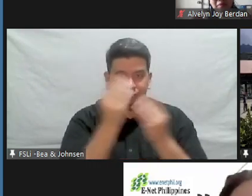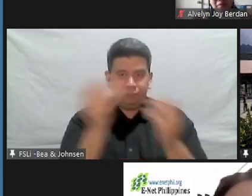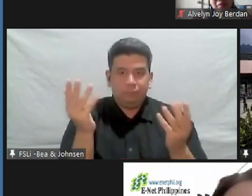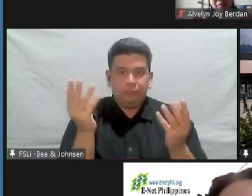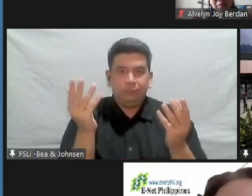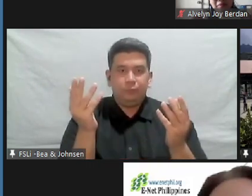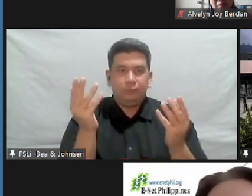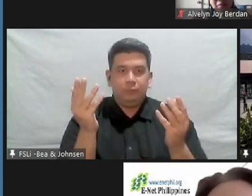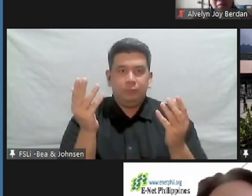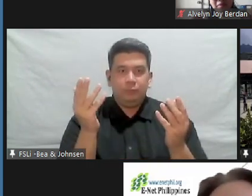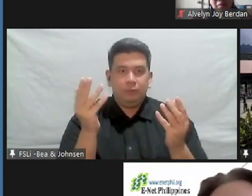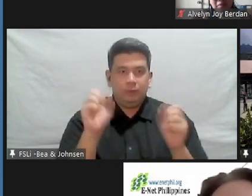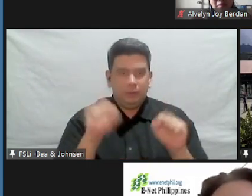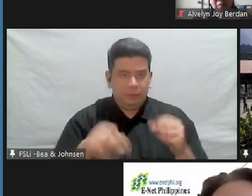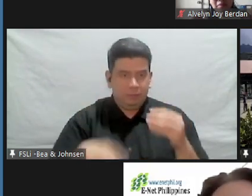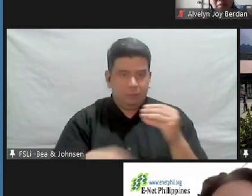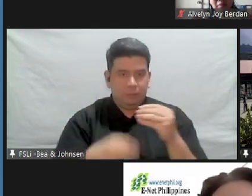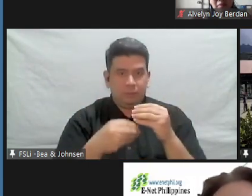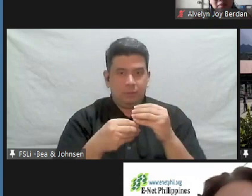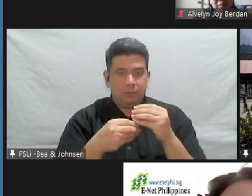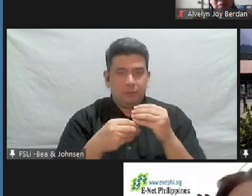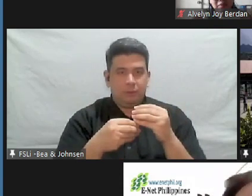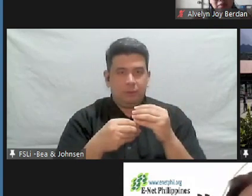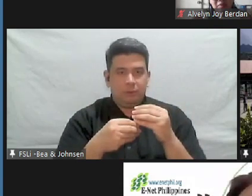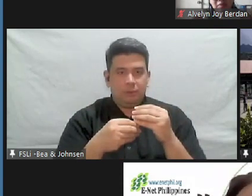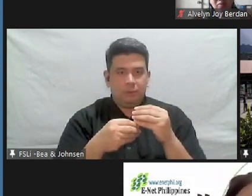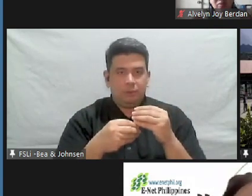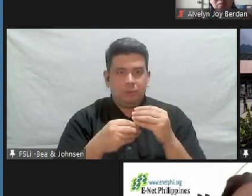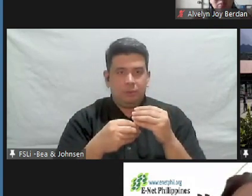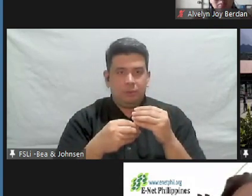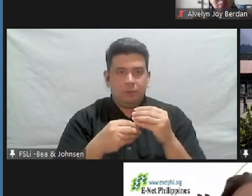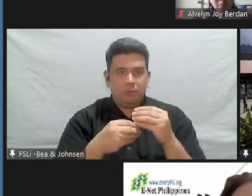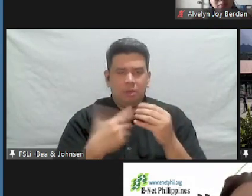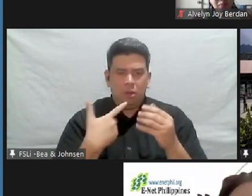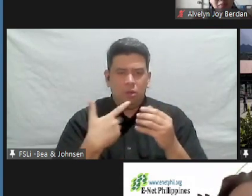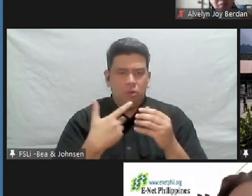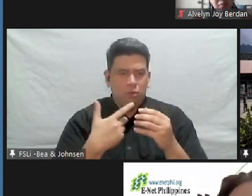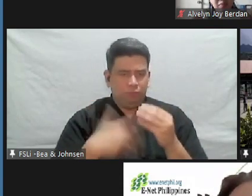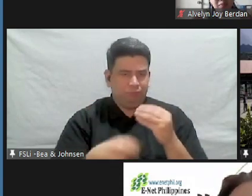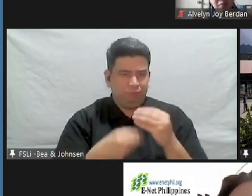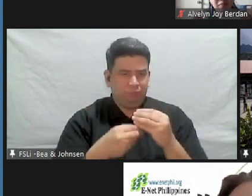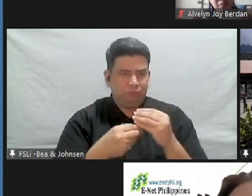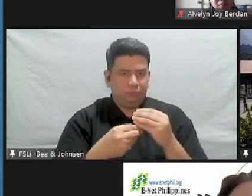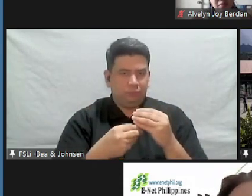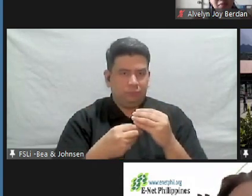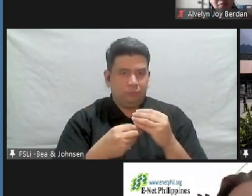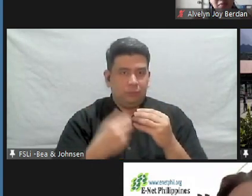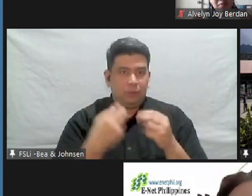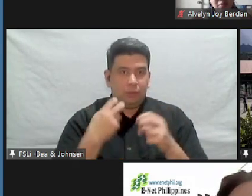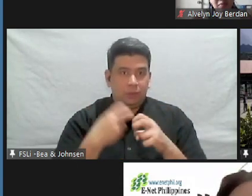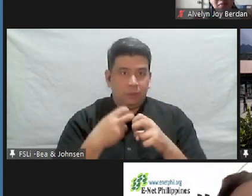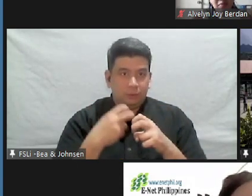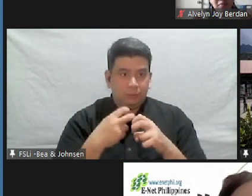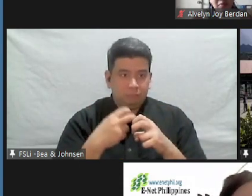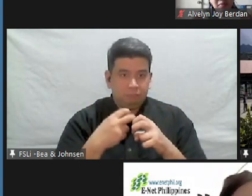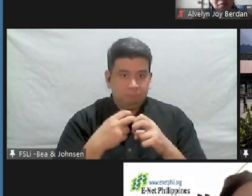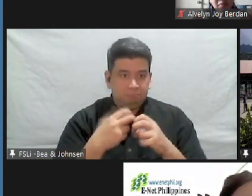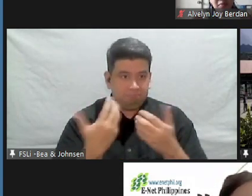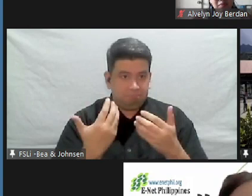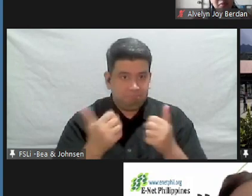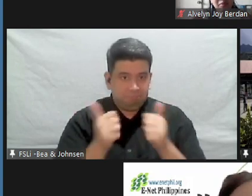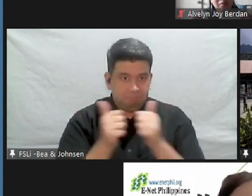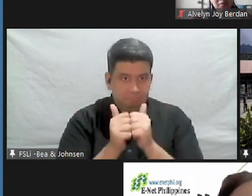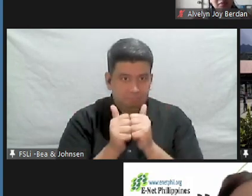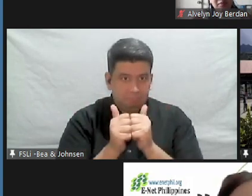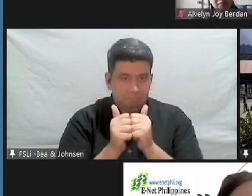pwedeng ang idagdag natin sa platforms natin dahil mahirap namang makasama natin yung mga